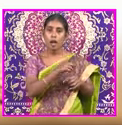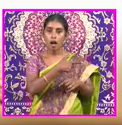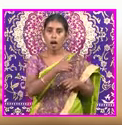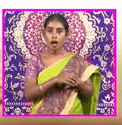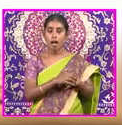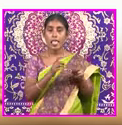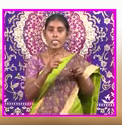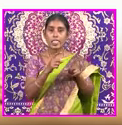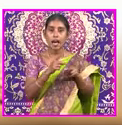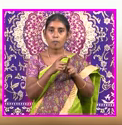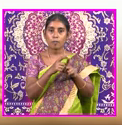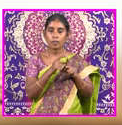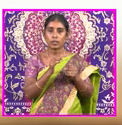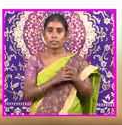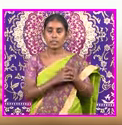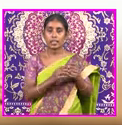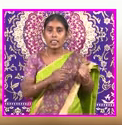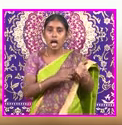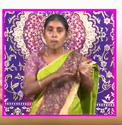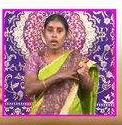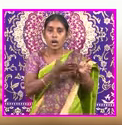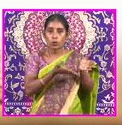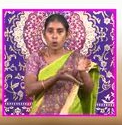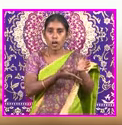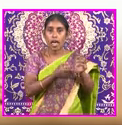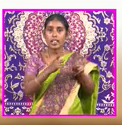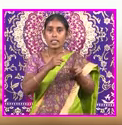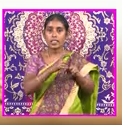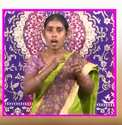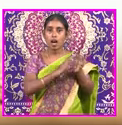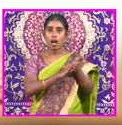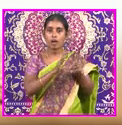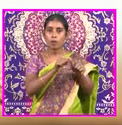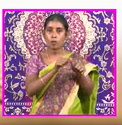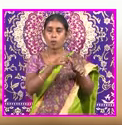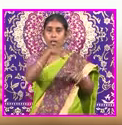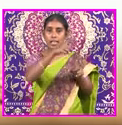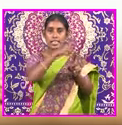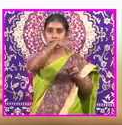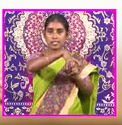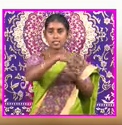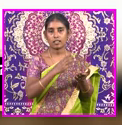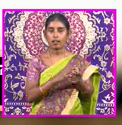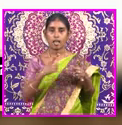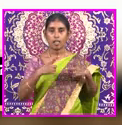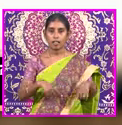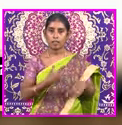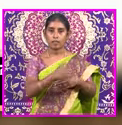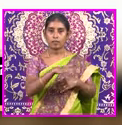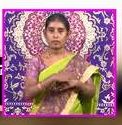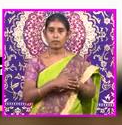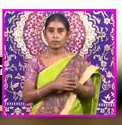மாவட்டத்தில், அதாவது தருமபுரி மாவட்டமானது தமிழ்நாட்டின் வடமேற்கு பகுதியில் அமைந்துள்ளது, ஒரு சிறிய கிராமத்தில் கோடை காலத்தில்